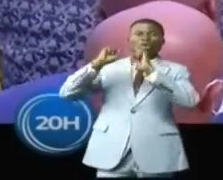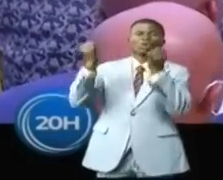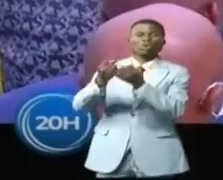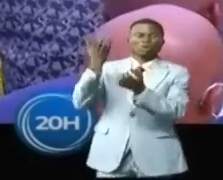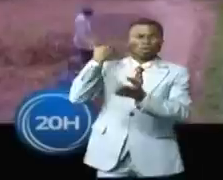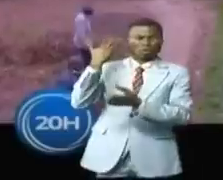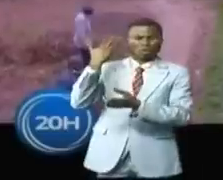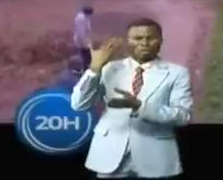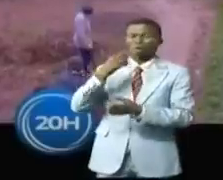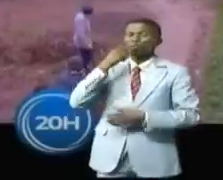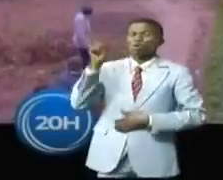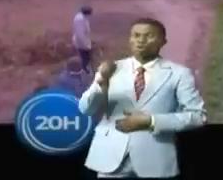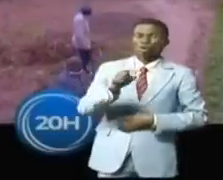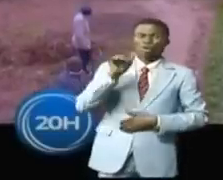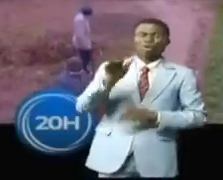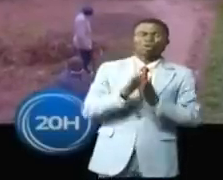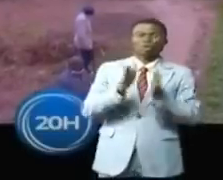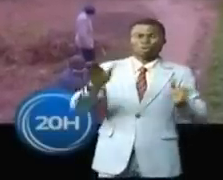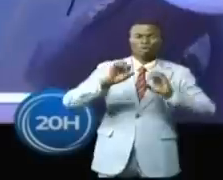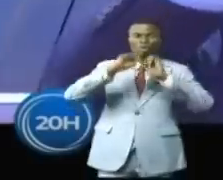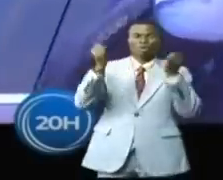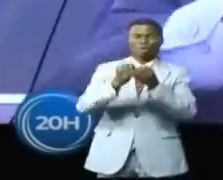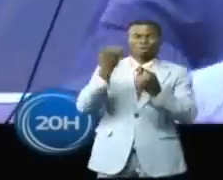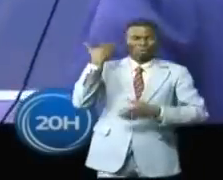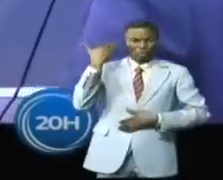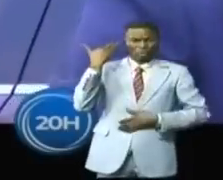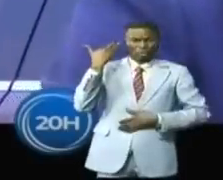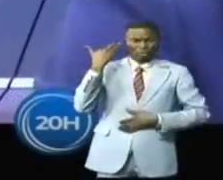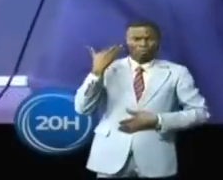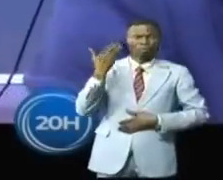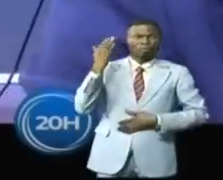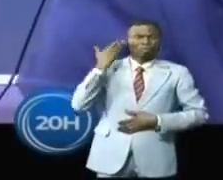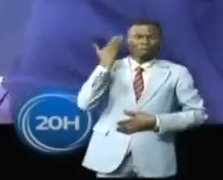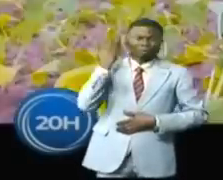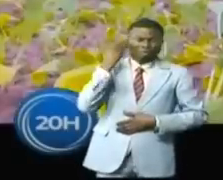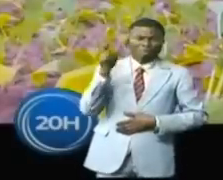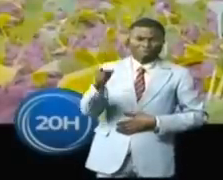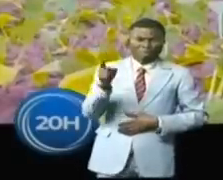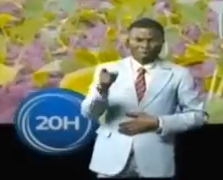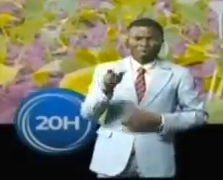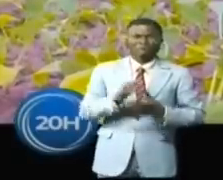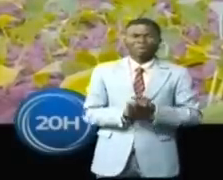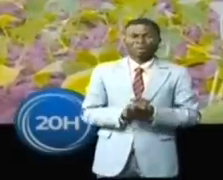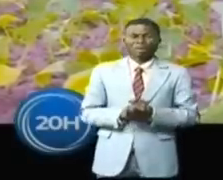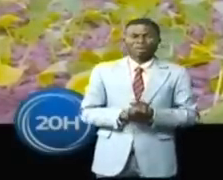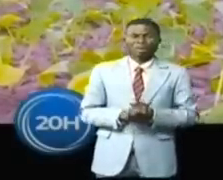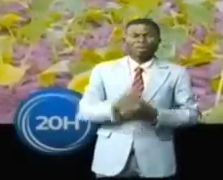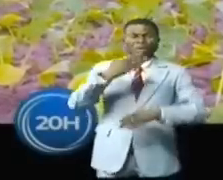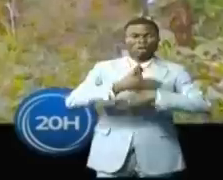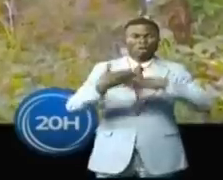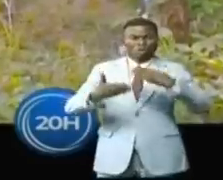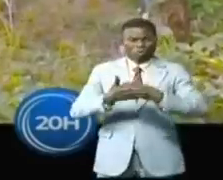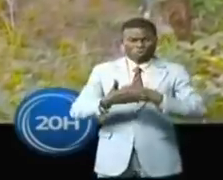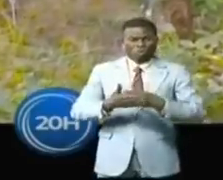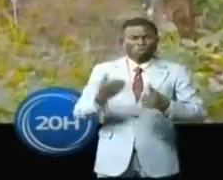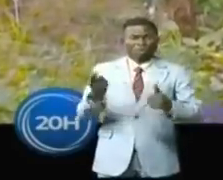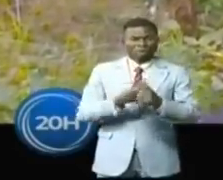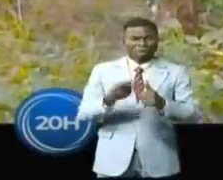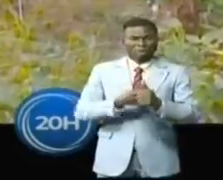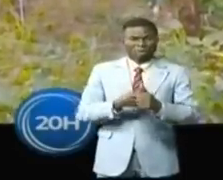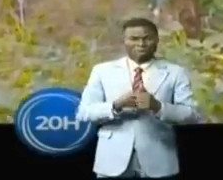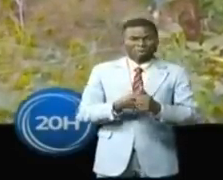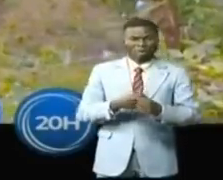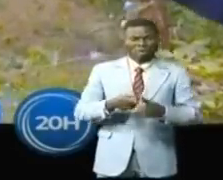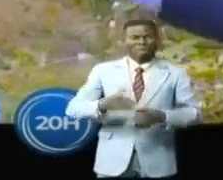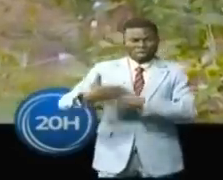a dit le directeur général de la régie des eaux, Jonas Didien Tatou Salabiakou. On construit aux zones, c'est quasiment sur la